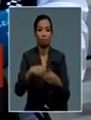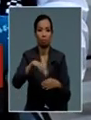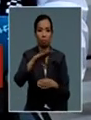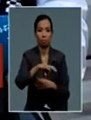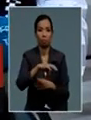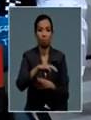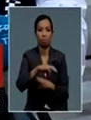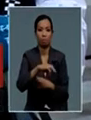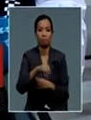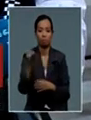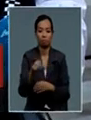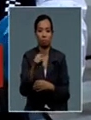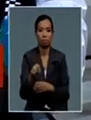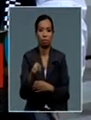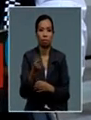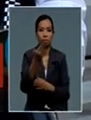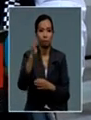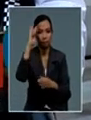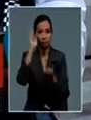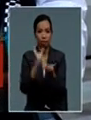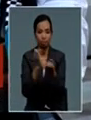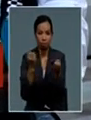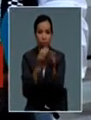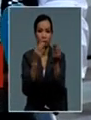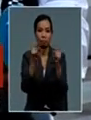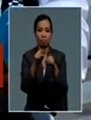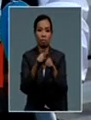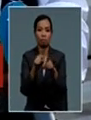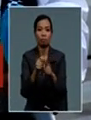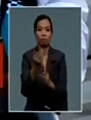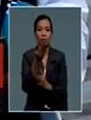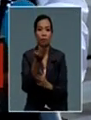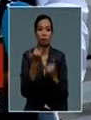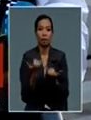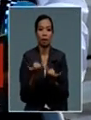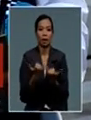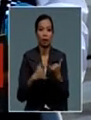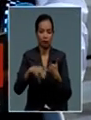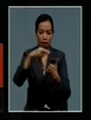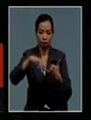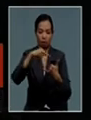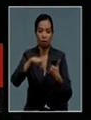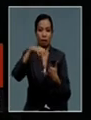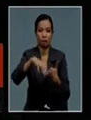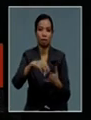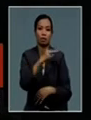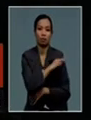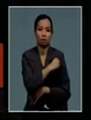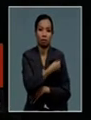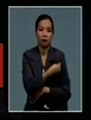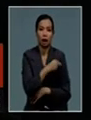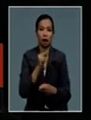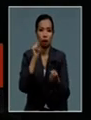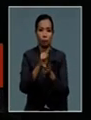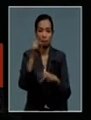ซาวิรีปรากฏตำรวจคนนี้ก็ได้รับผลกระทบเช่นเดียวกันนะคะแล้วก็ตอนนี้เนี่ยกำลังรักษาตัวอยู่ในโรงพยาบาลด้วยซึ่งผล